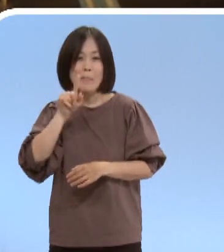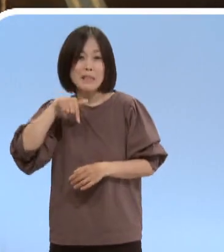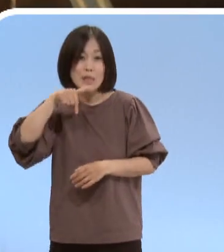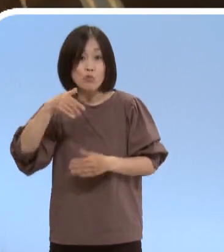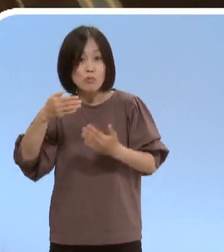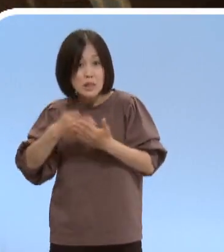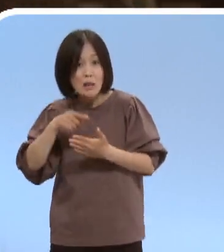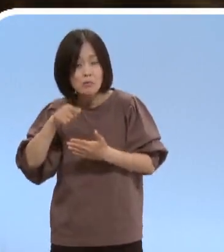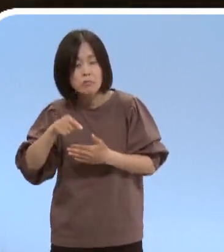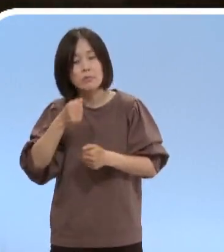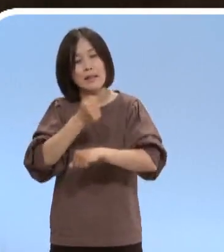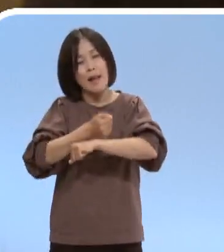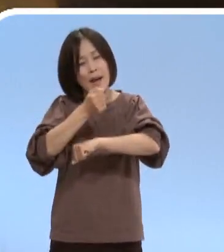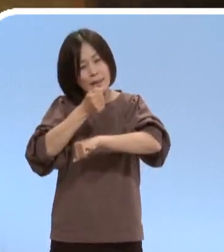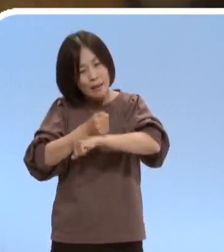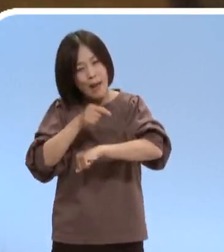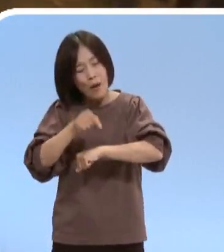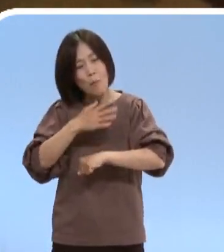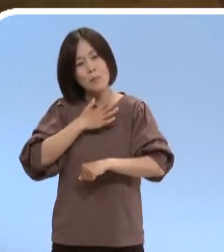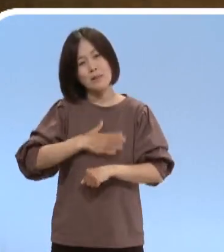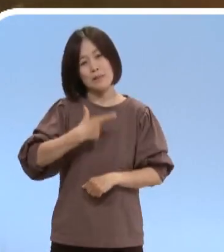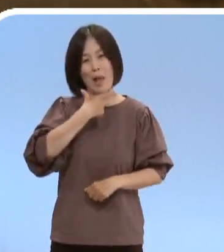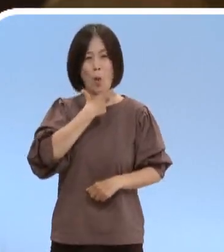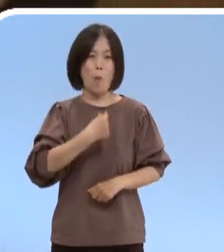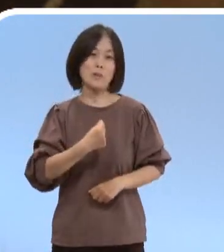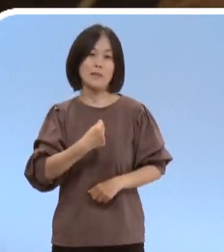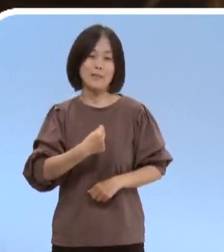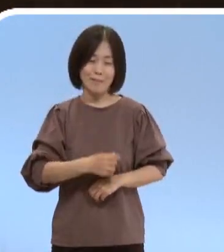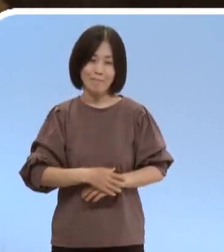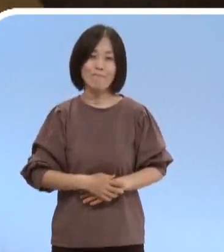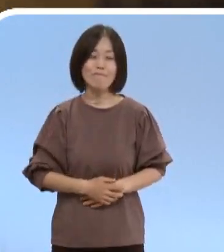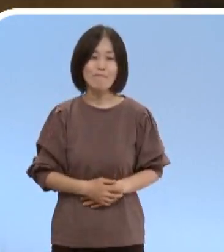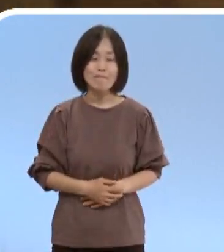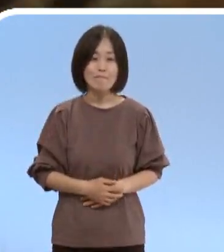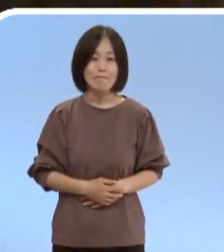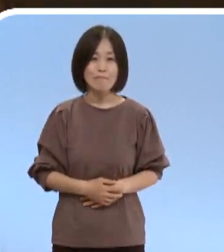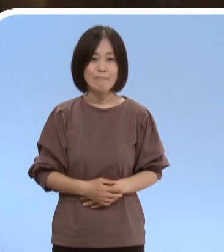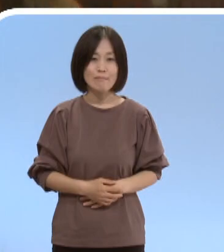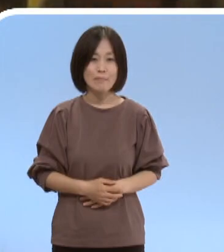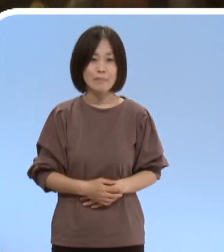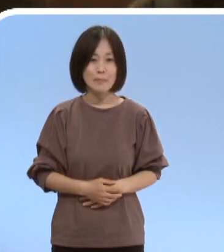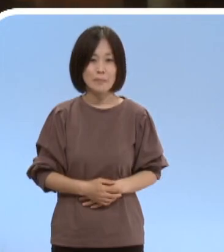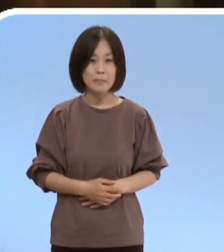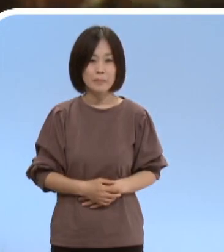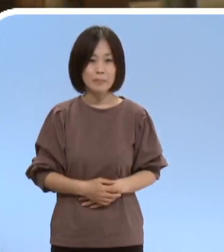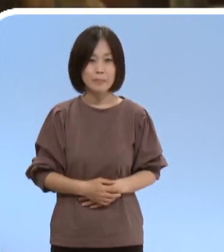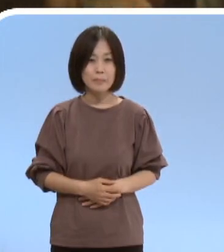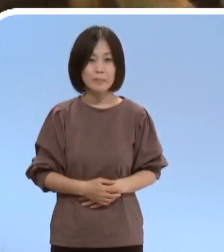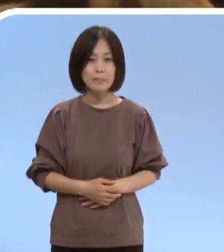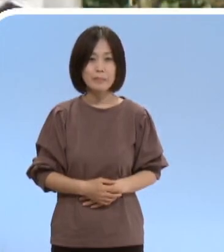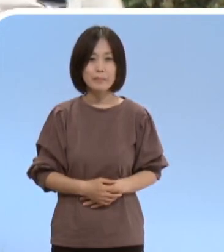ていう大変さとかいうのも知ってほしいなと思います。